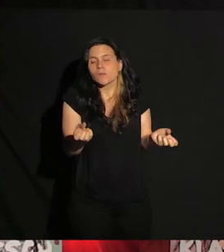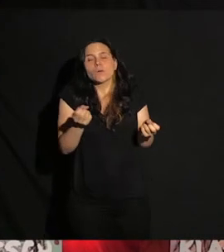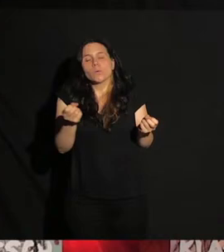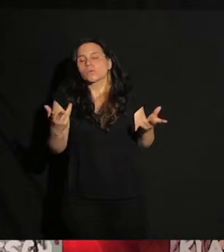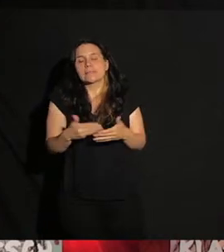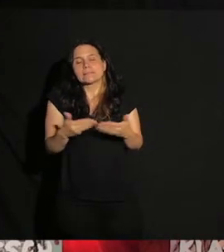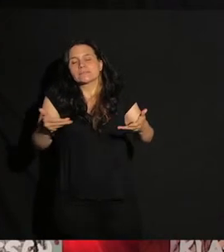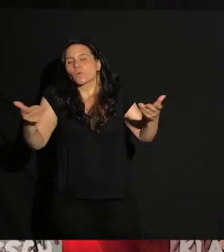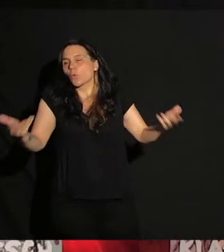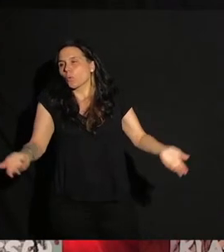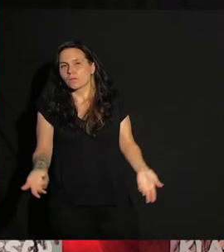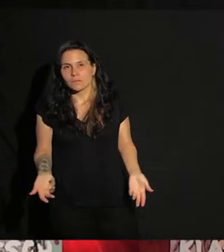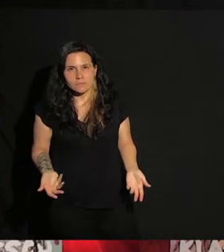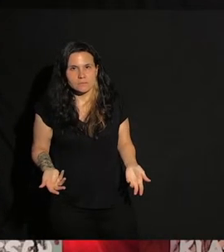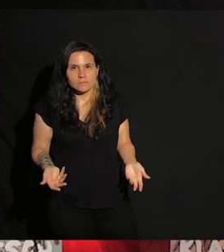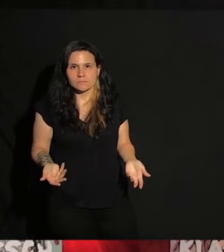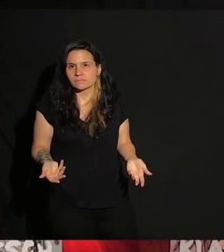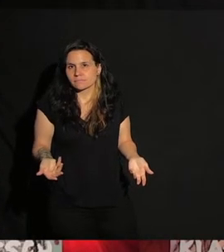ist so. Und